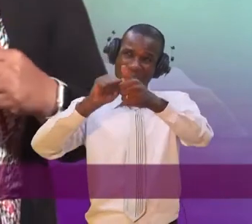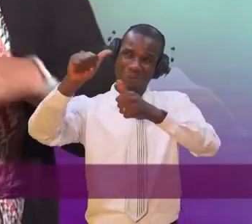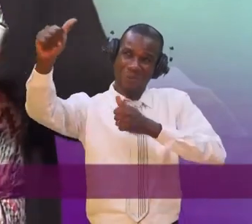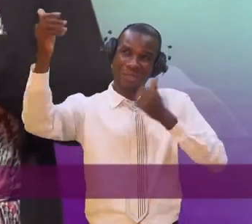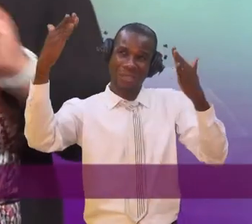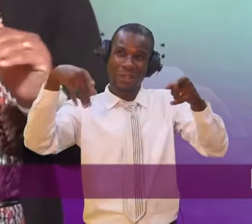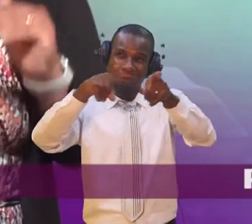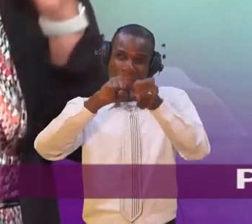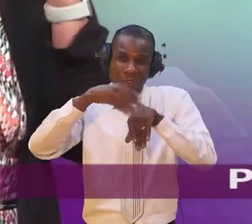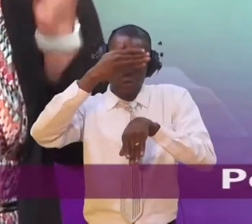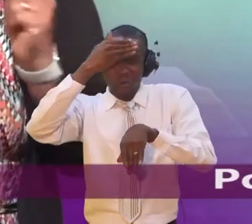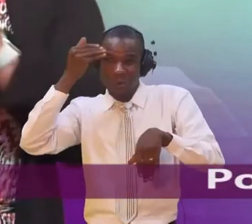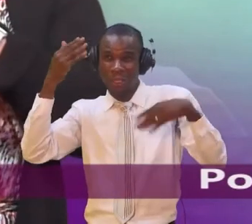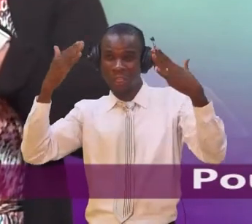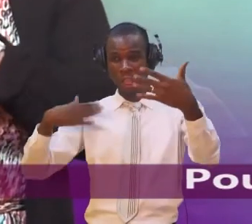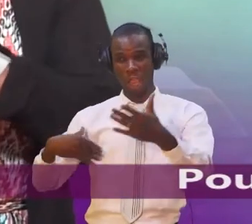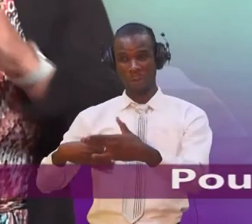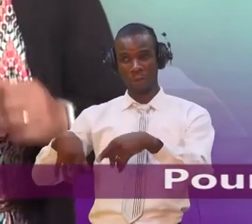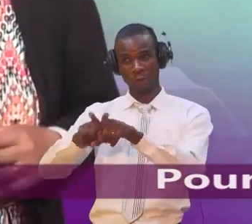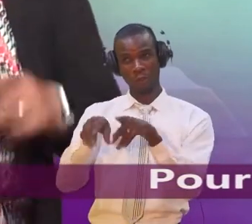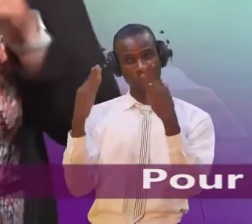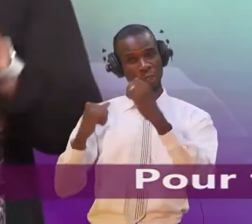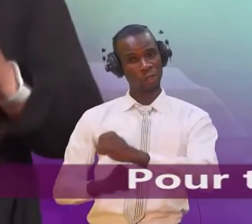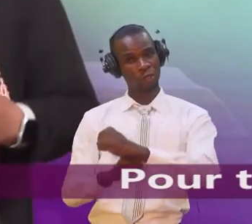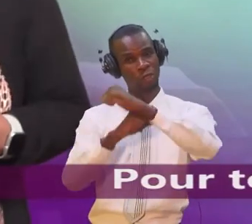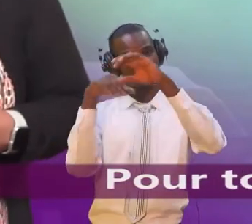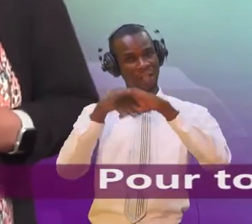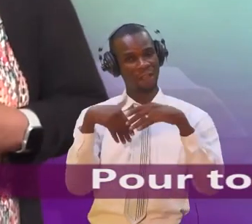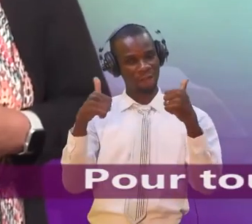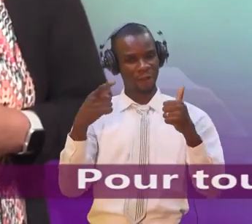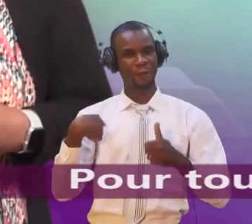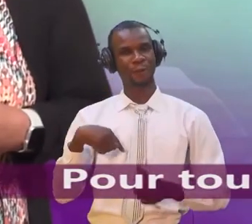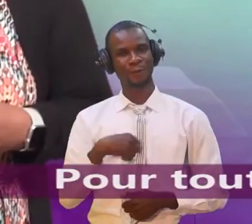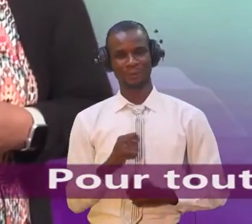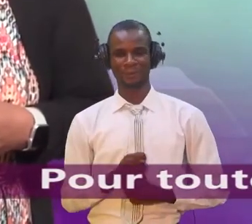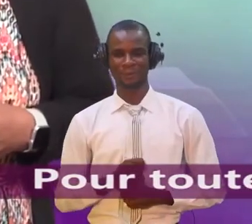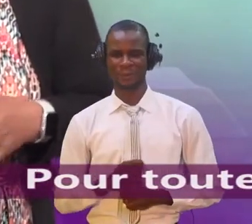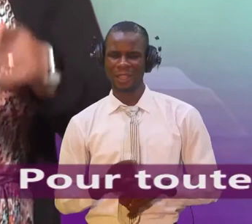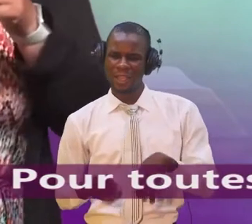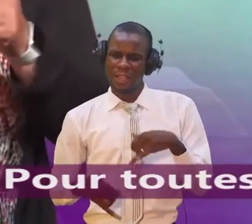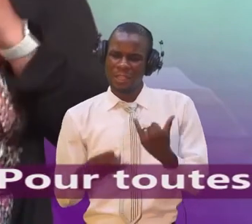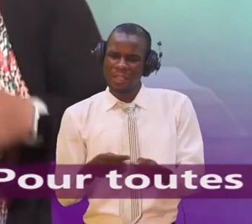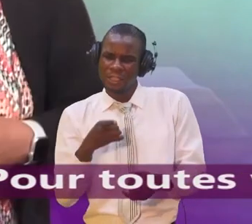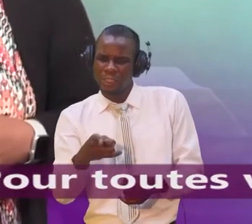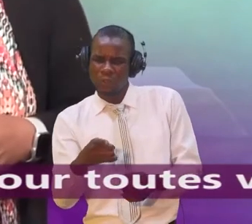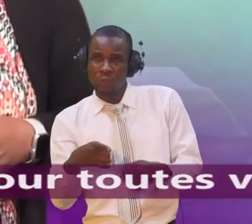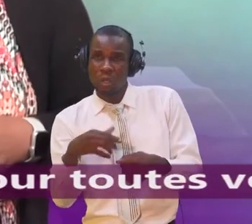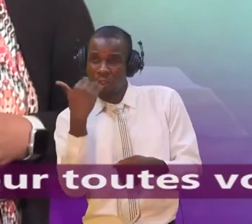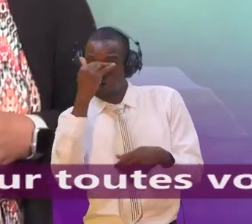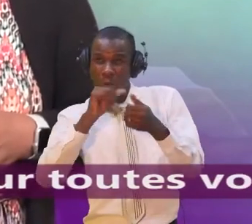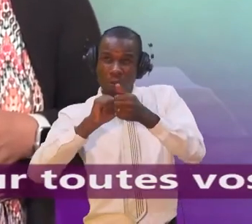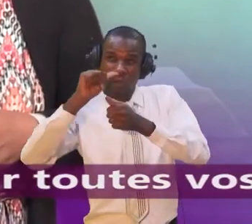Leo watu wengi wameacha Mungu, wamejitenga naye, wanaposahau kwamba Mungu ana uwezo wa